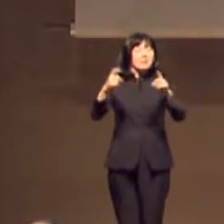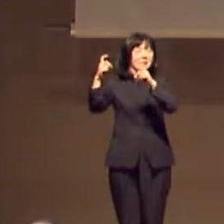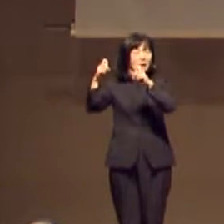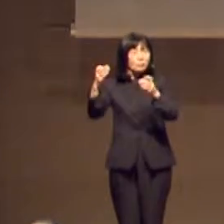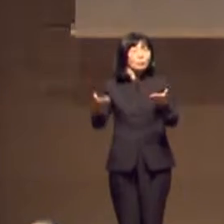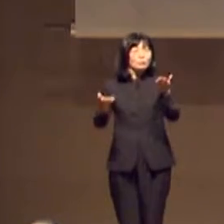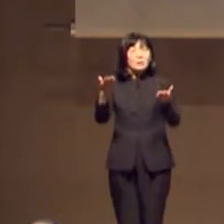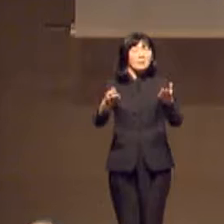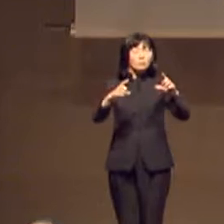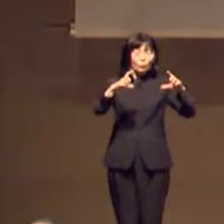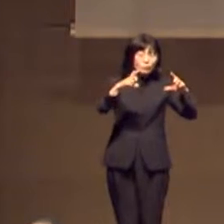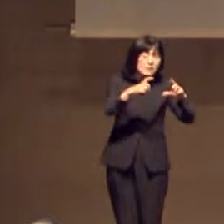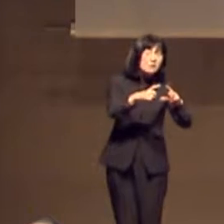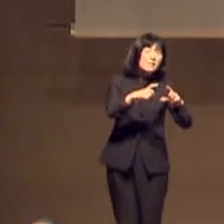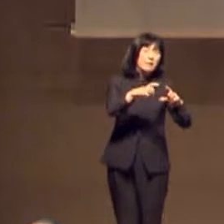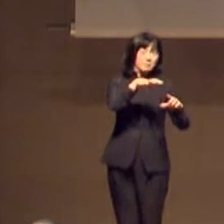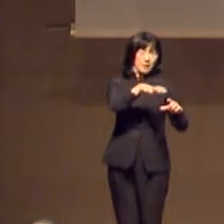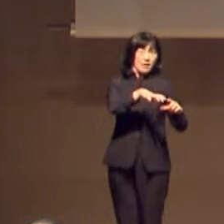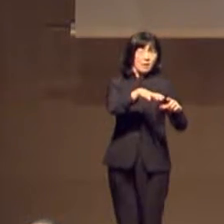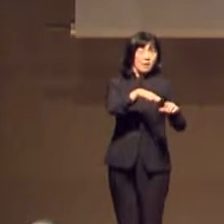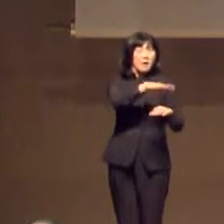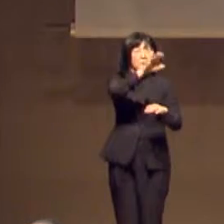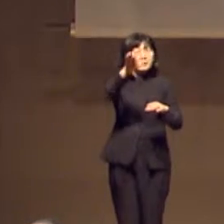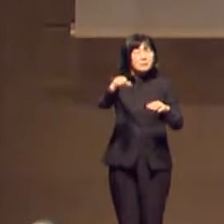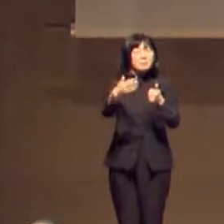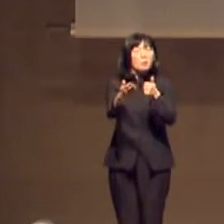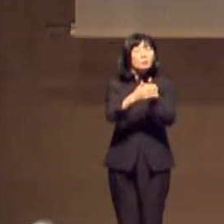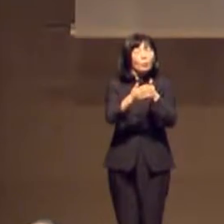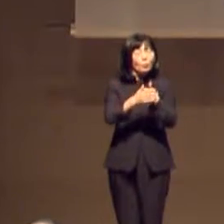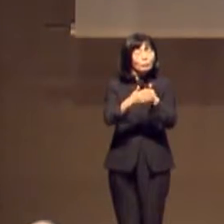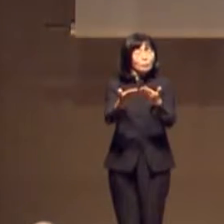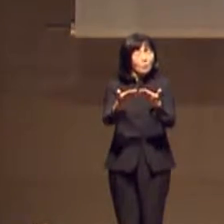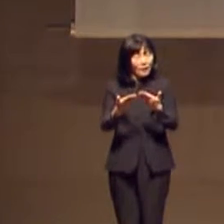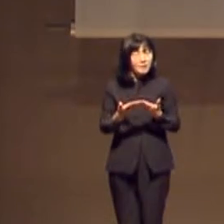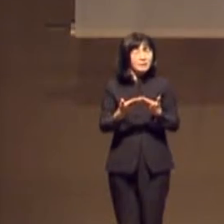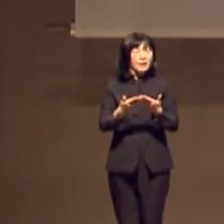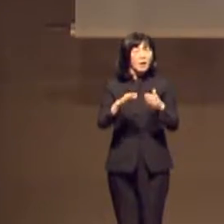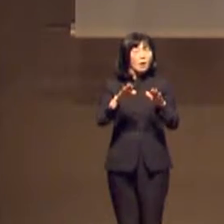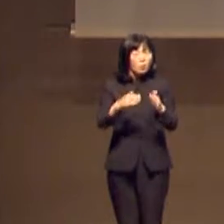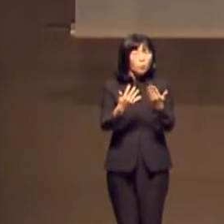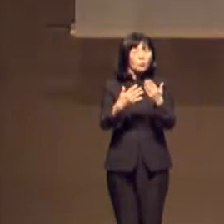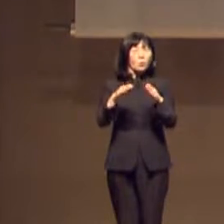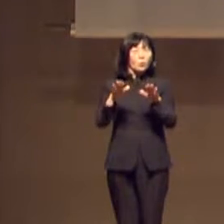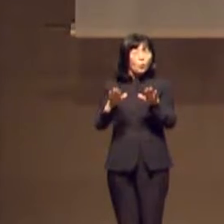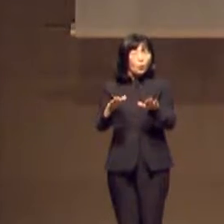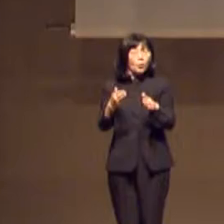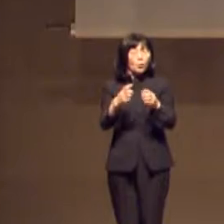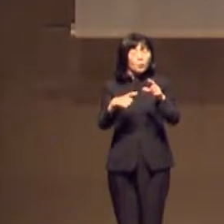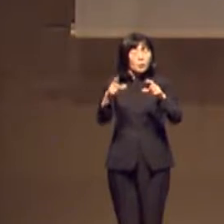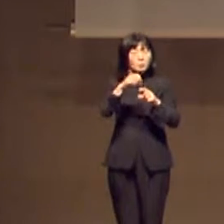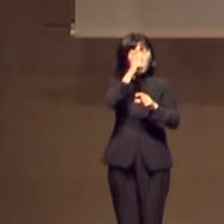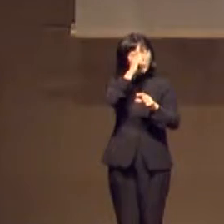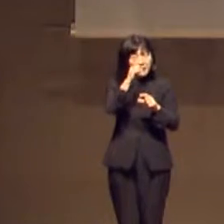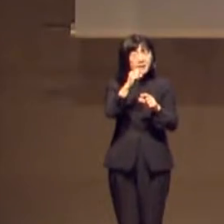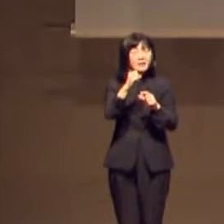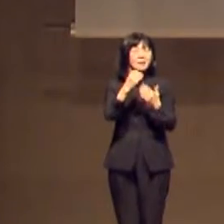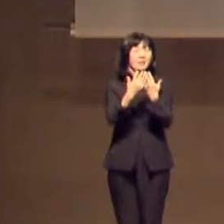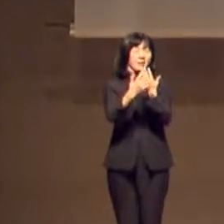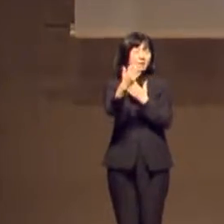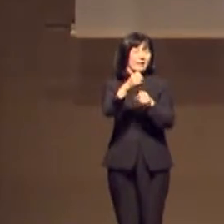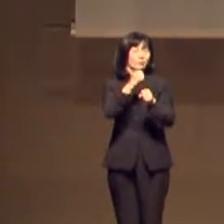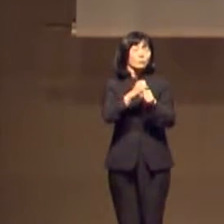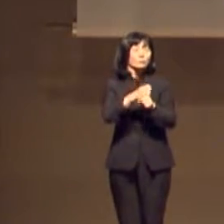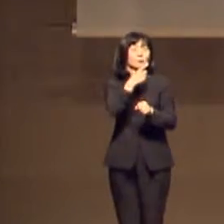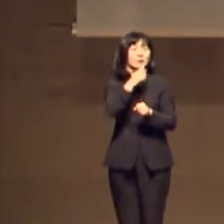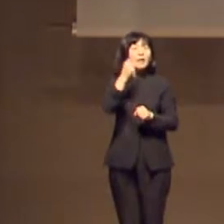ような小さい都市でございます。皆様方の協力をいただきながら、この大会に負けないよう大盛況にしていきたいと考えておりますので、